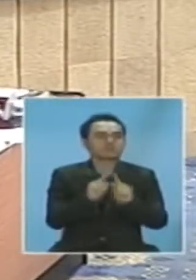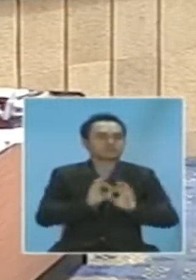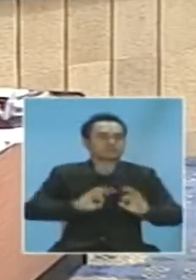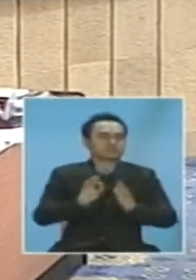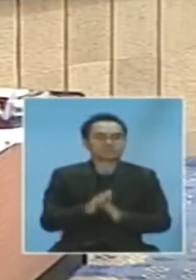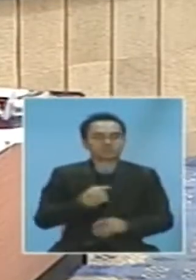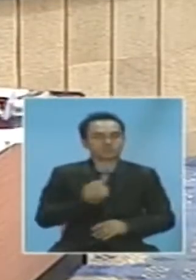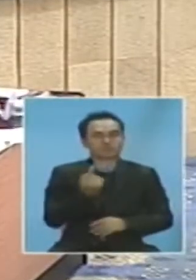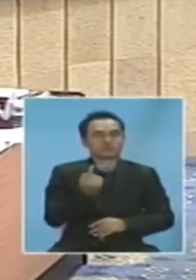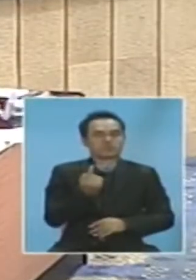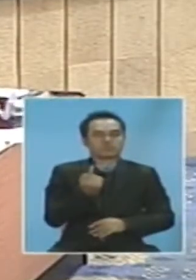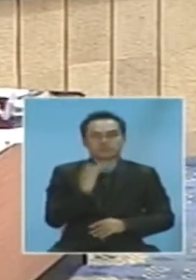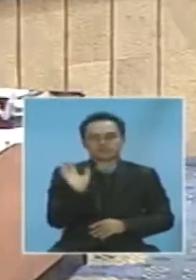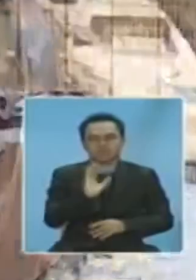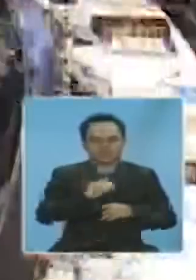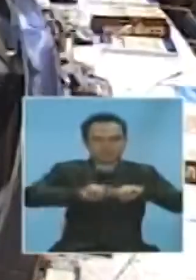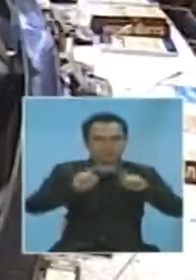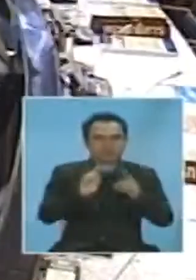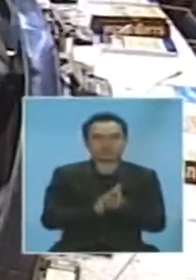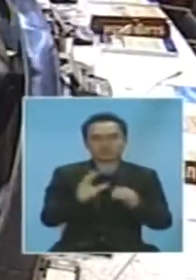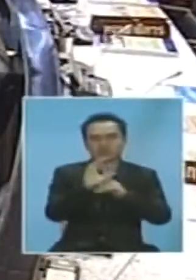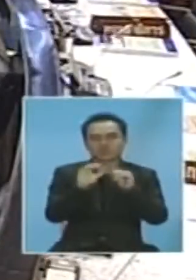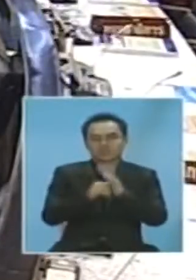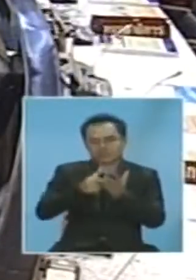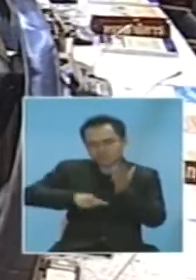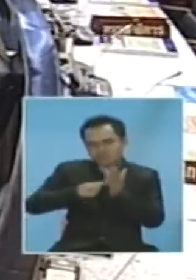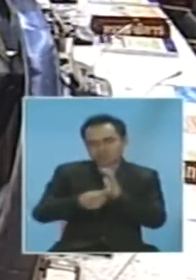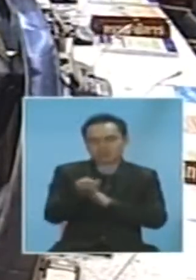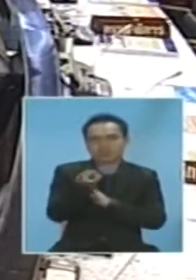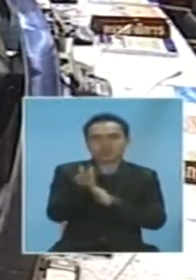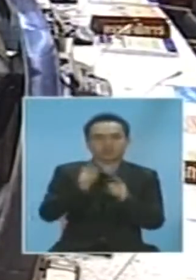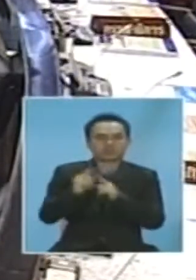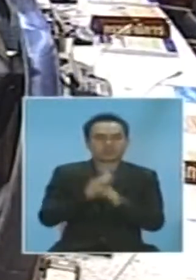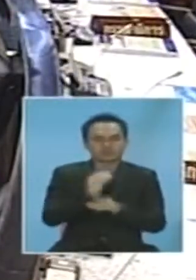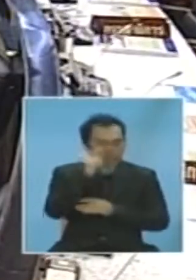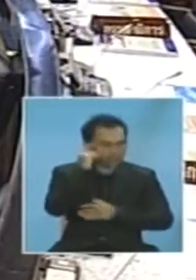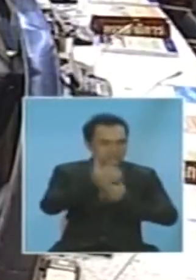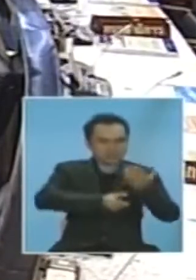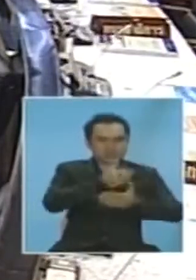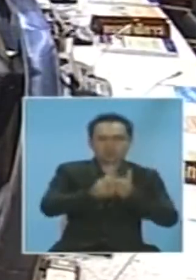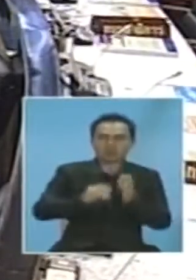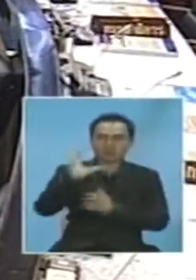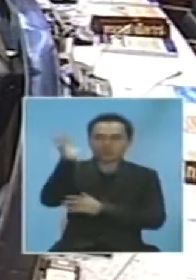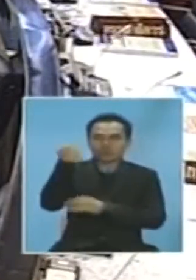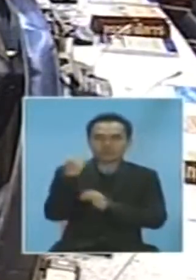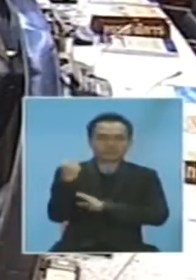ค่ะ 3. โครงการรับจำนำข้าวเป็นการทำให้ตลาดข้าวโลกมีความเข้ม